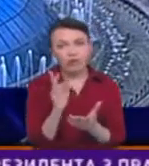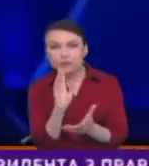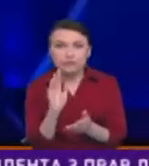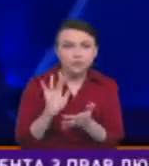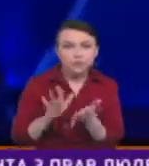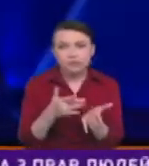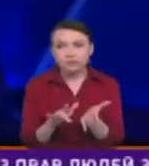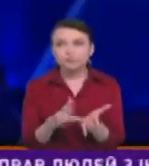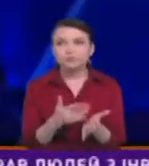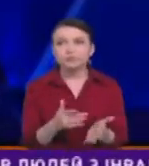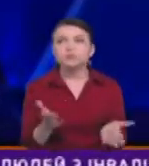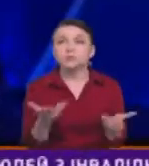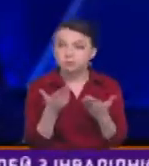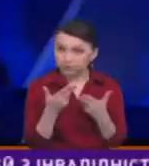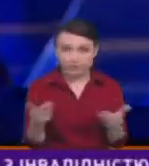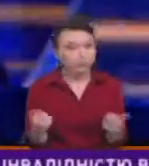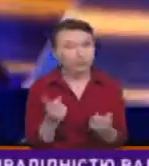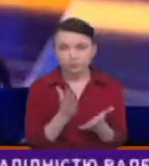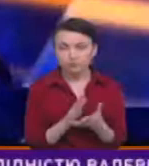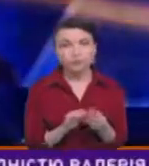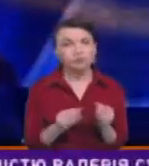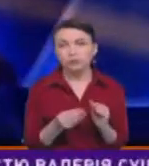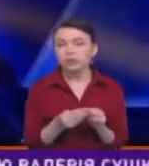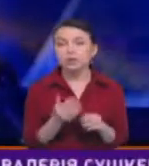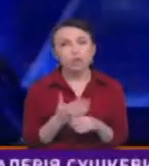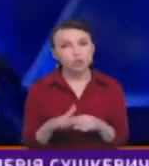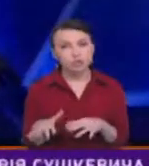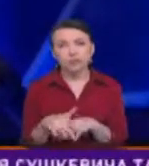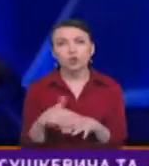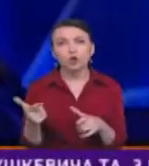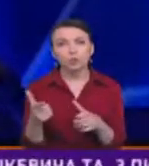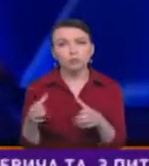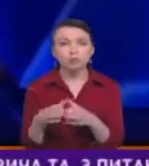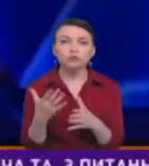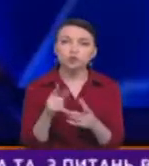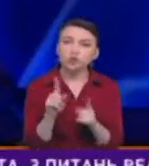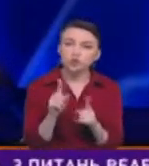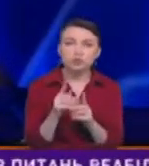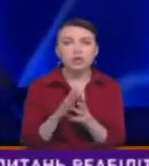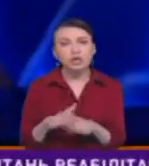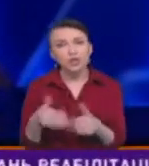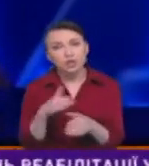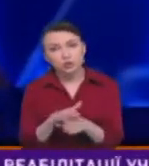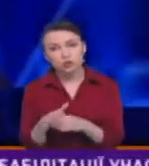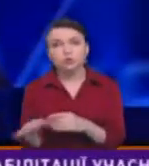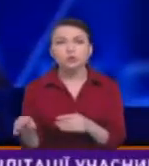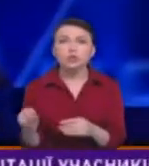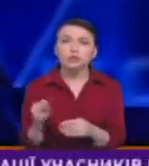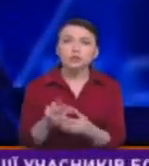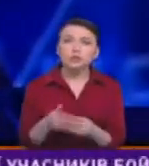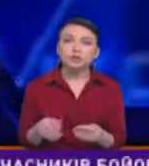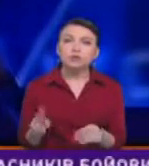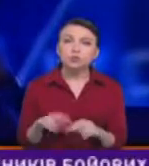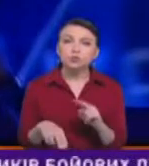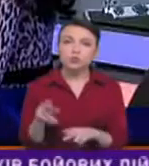тому проблема. Ні, звичайно, що в цьому також є проблема. Але частина громад вже успішно щось реалізовує. Так, будує дороги, дитячі